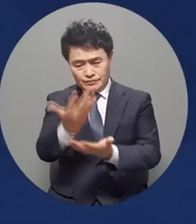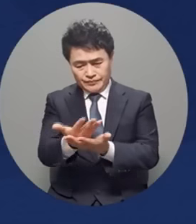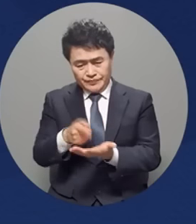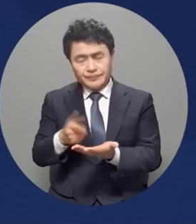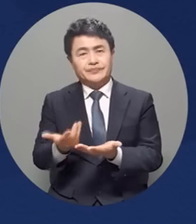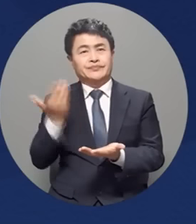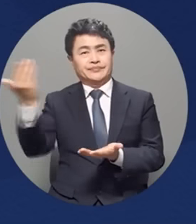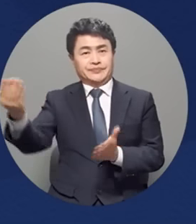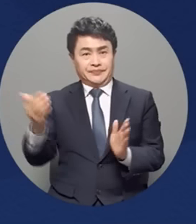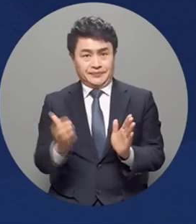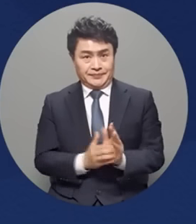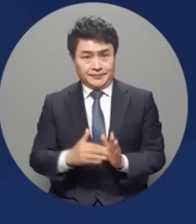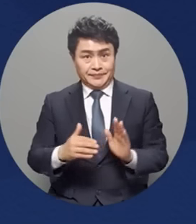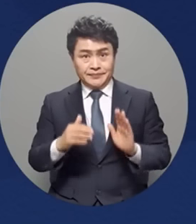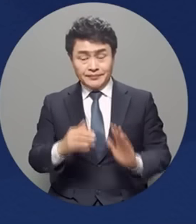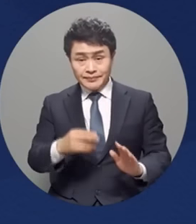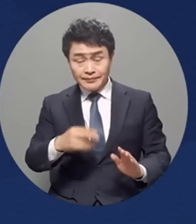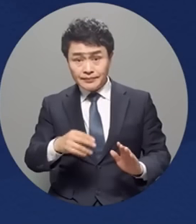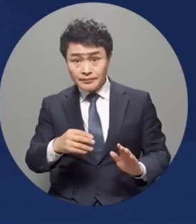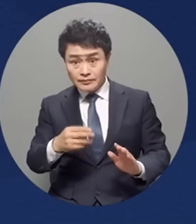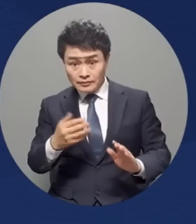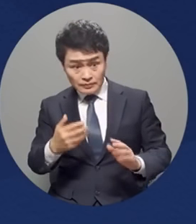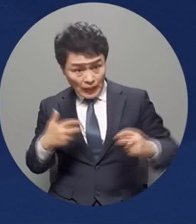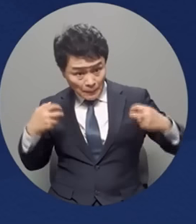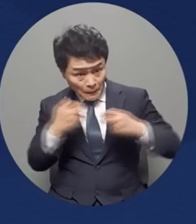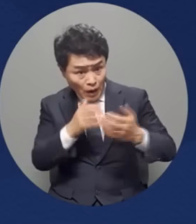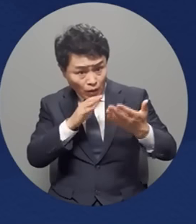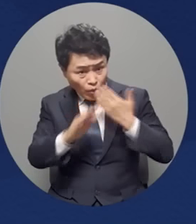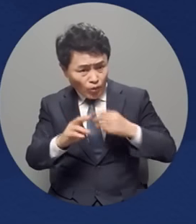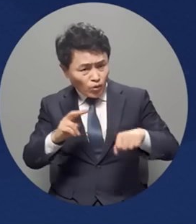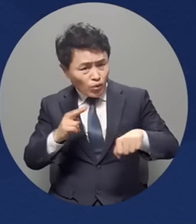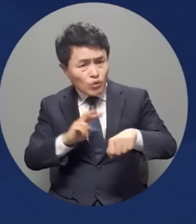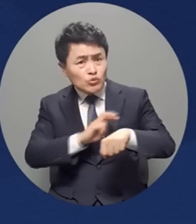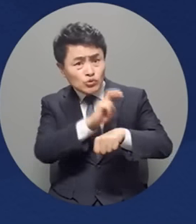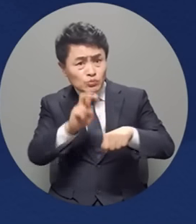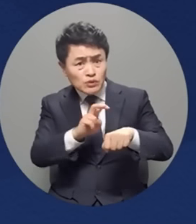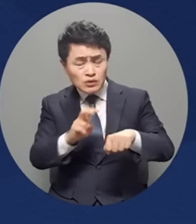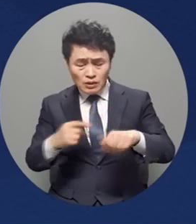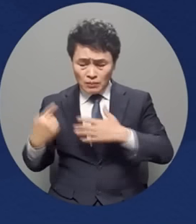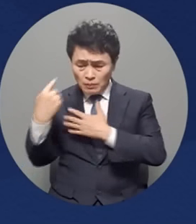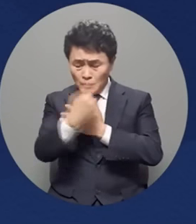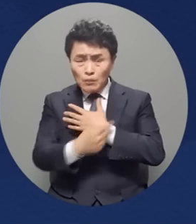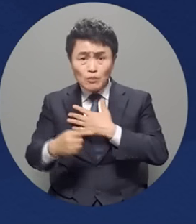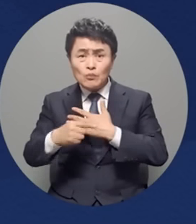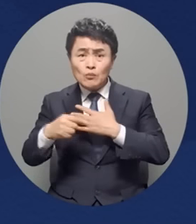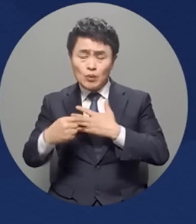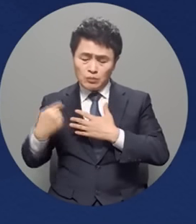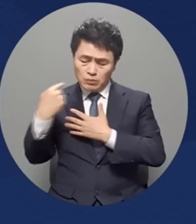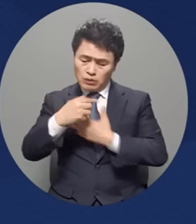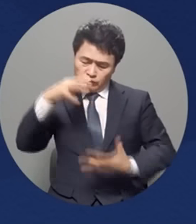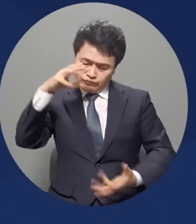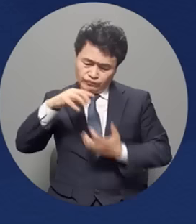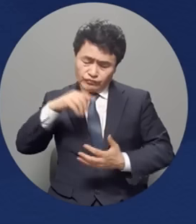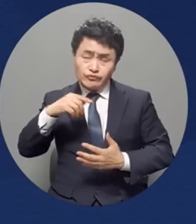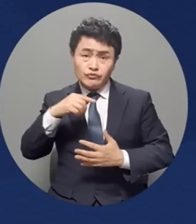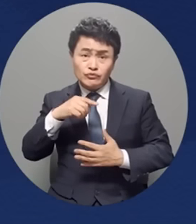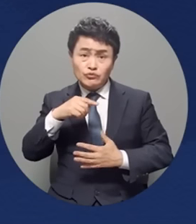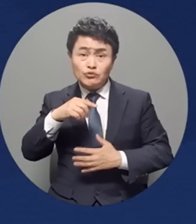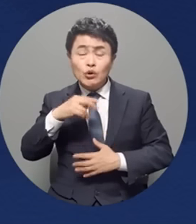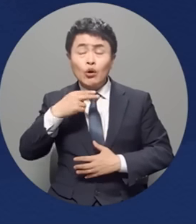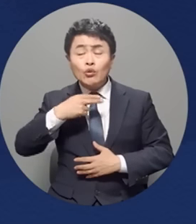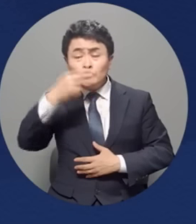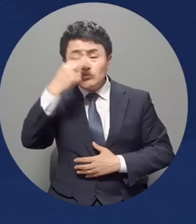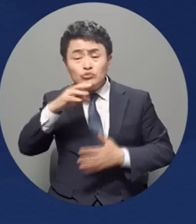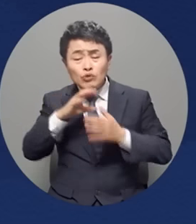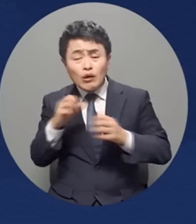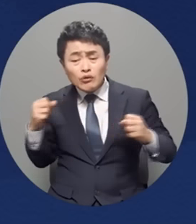전달했습니다 사고 후 약 20시간이 지난 소변에서 신체가 알코올을 소화하는 과정에서 발생하는 부산물인 음주